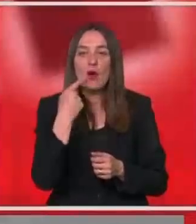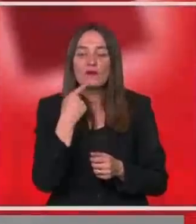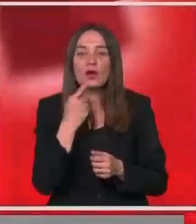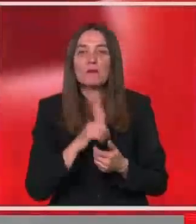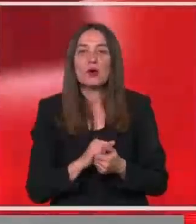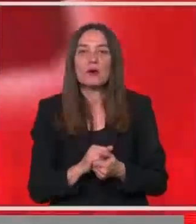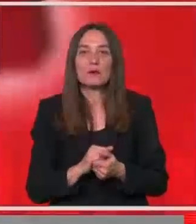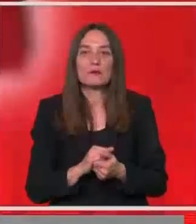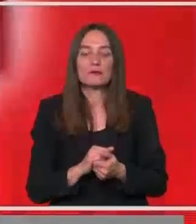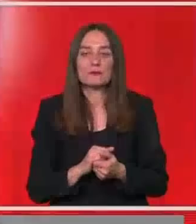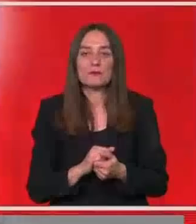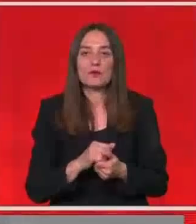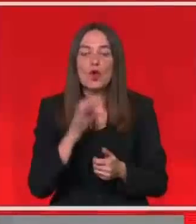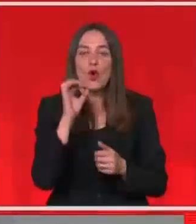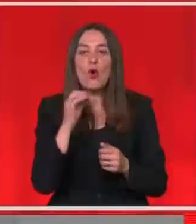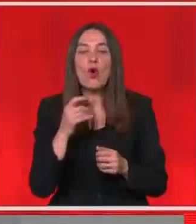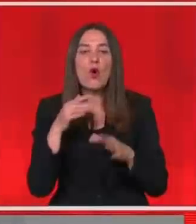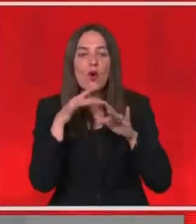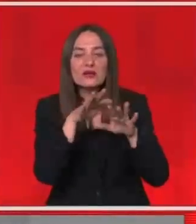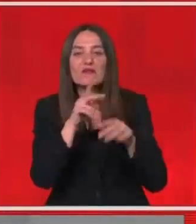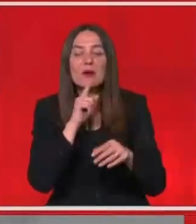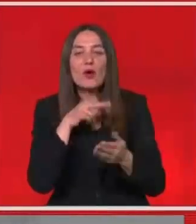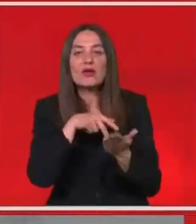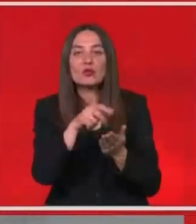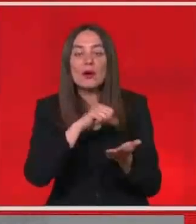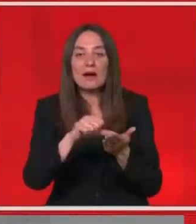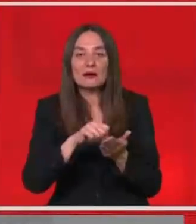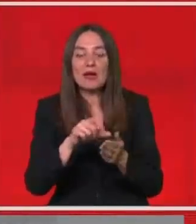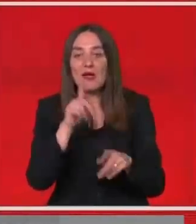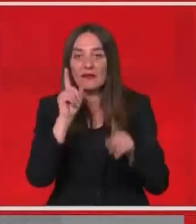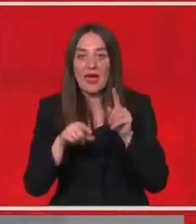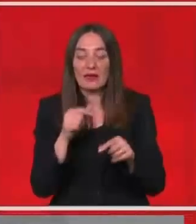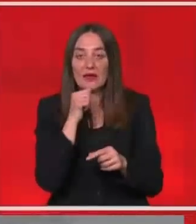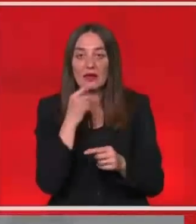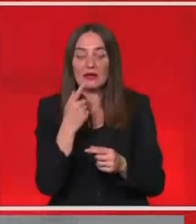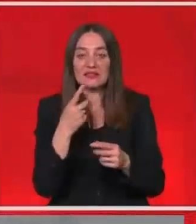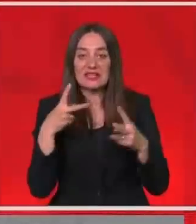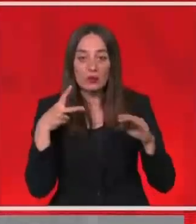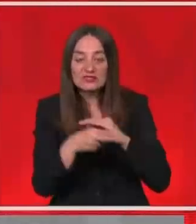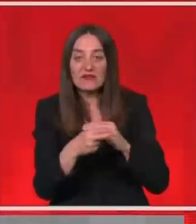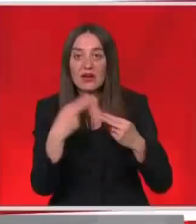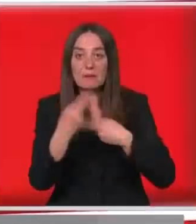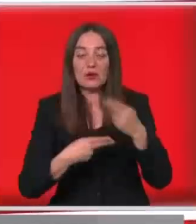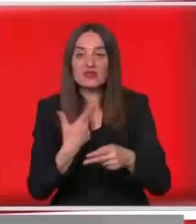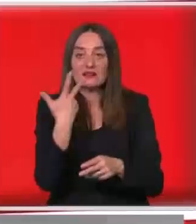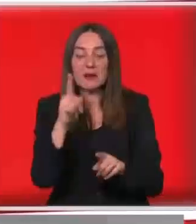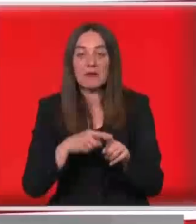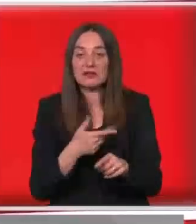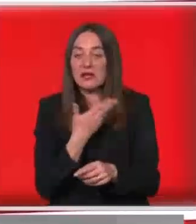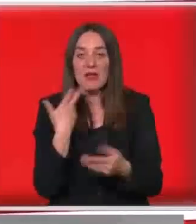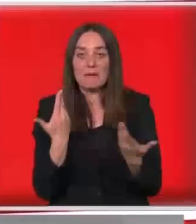o odlivima koji idu ka bankama. U tome su neki zaustavili proizvodnju. Prosto tri meseca nemaju nikakav